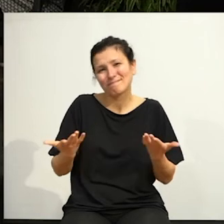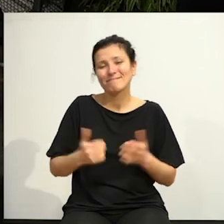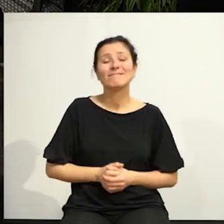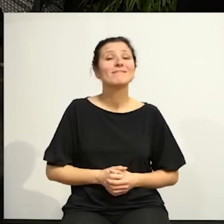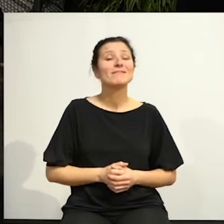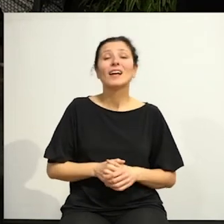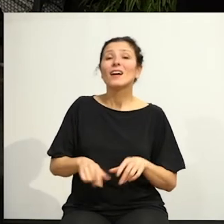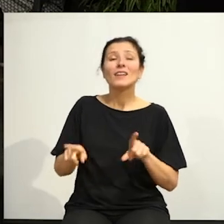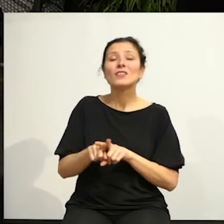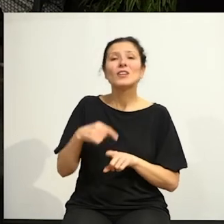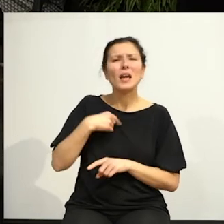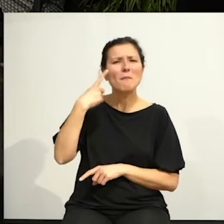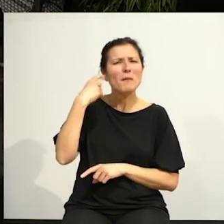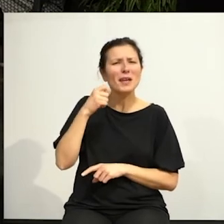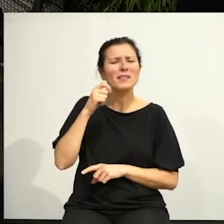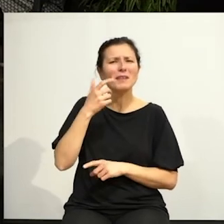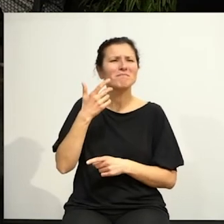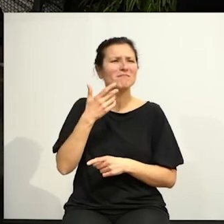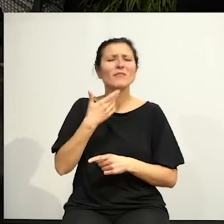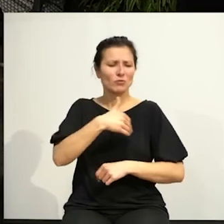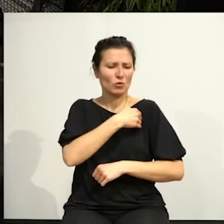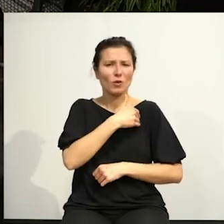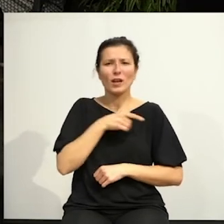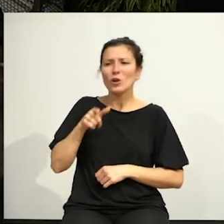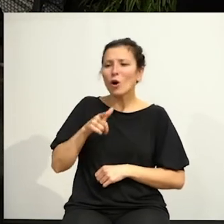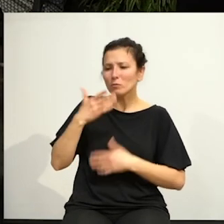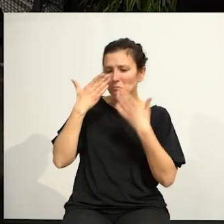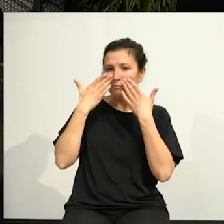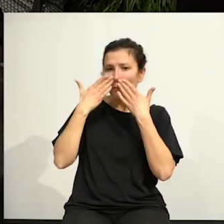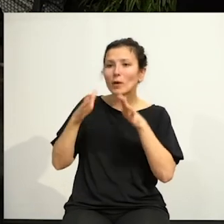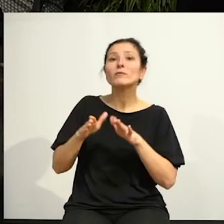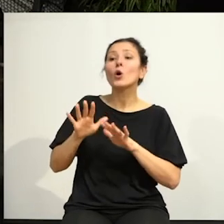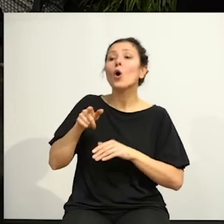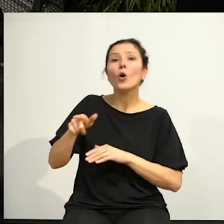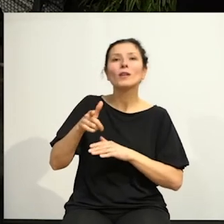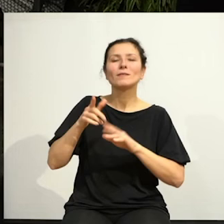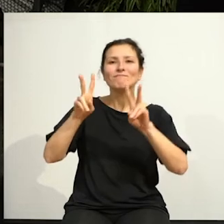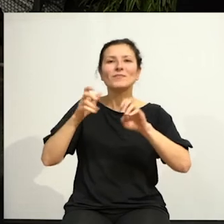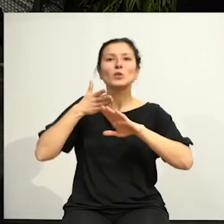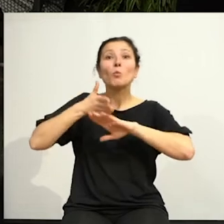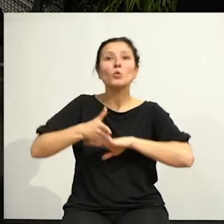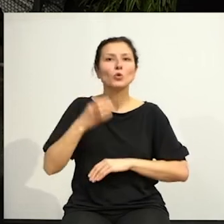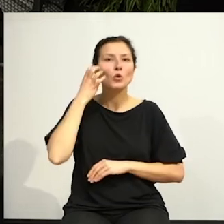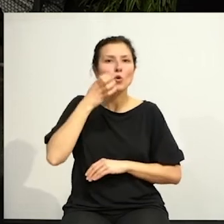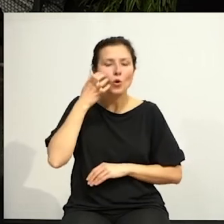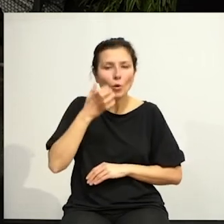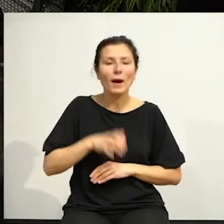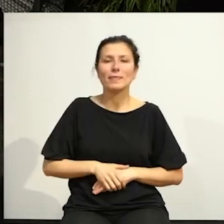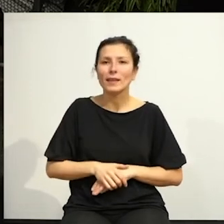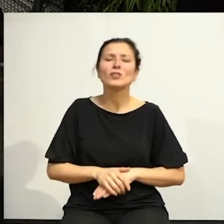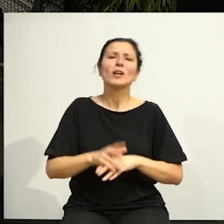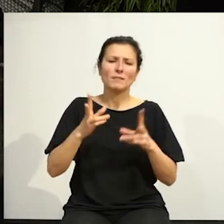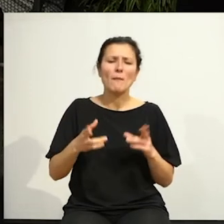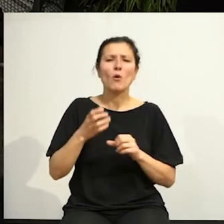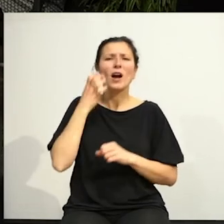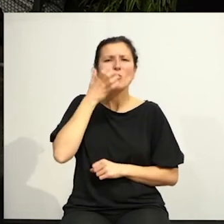Jest też, to pamiętam, ja sama ze szkoły, jest przedstawiany jako spóźniony romantyk, czyli taki, który jeszcze jest romantykiem, ale już nie do końca i trochę nie